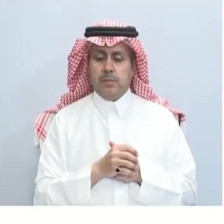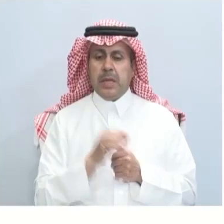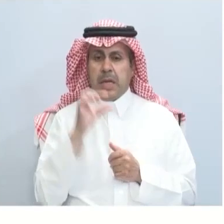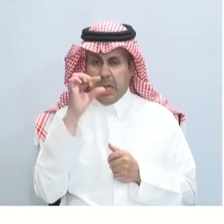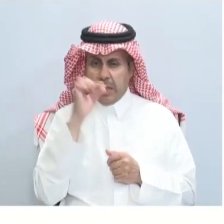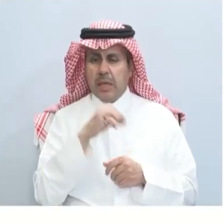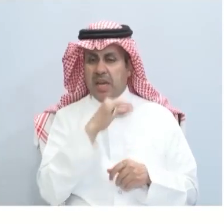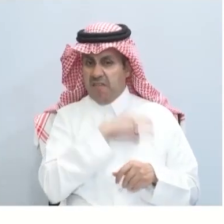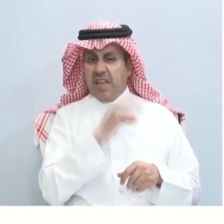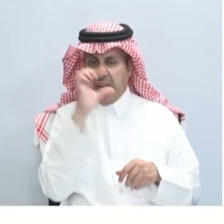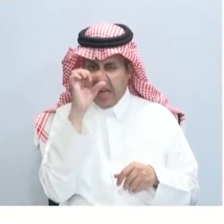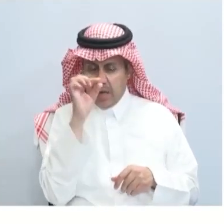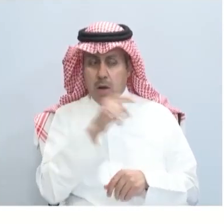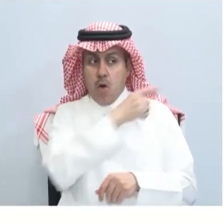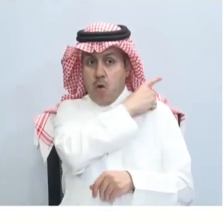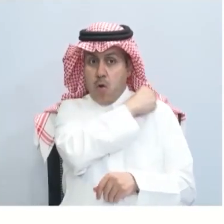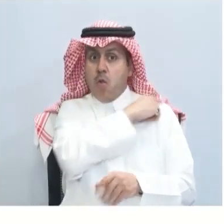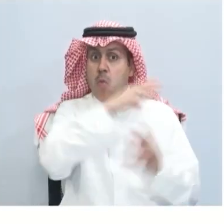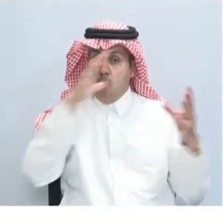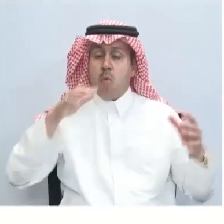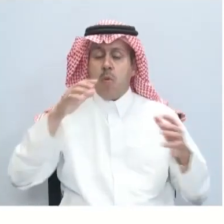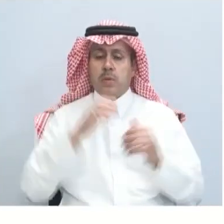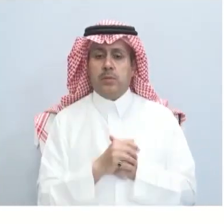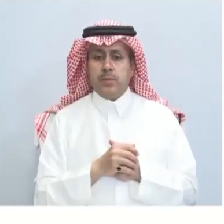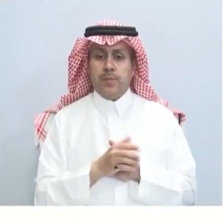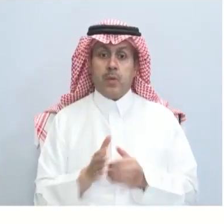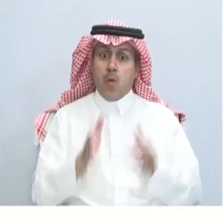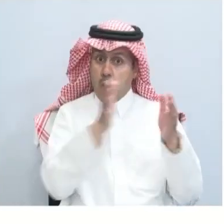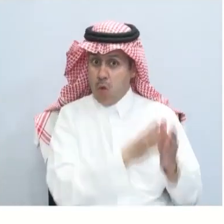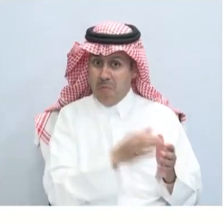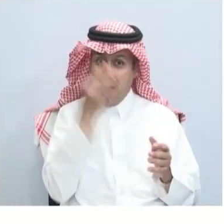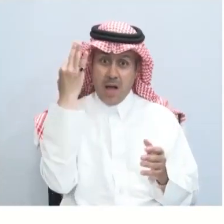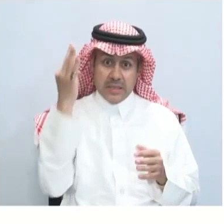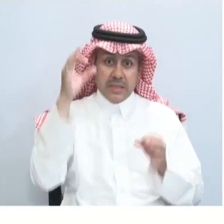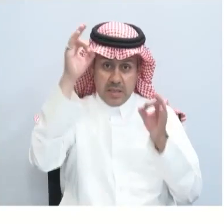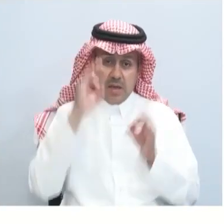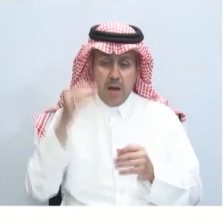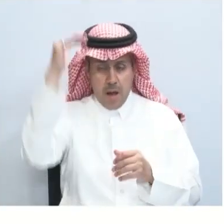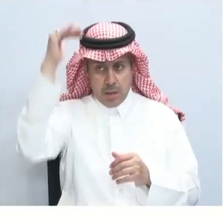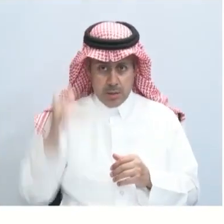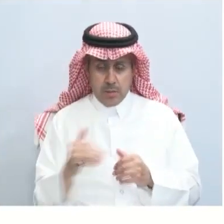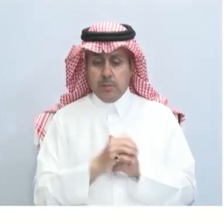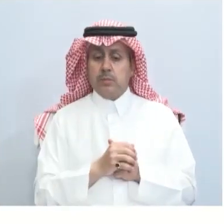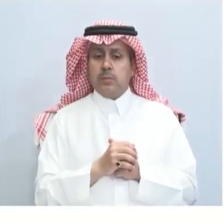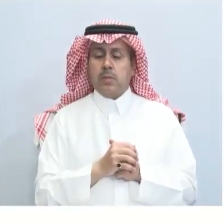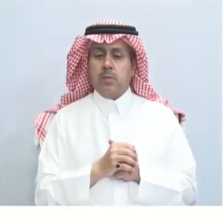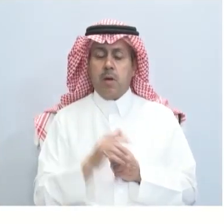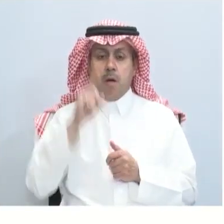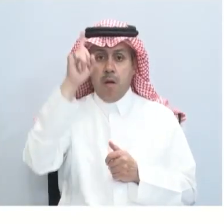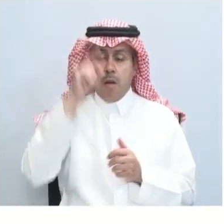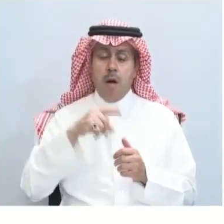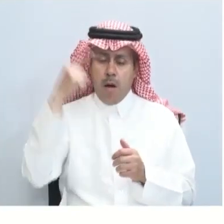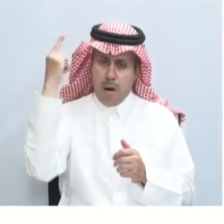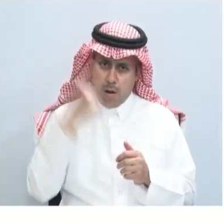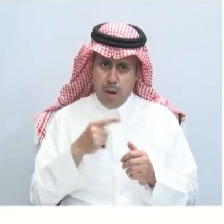والاثم اكبر من النفع ثم انزل الله الثالث يا ايها الذين امنوا لا تقربوا الصلاه وانتم